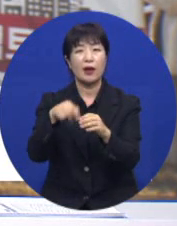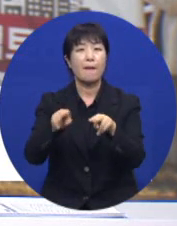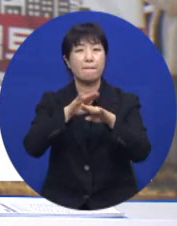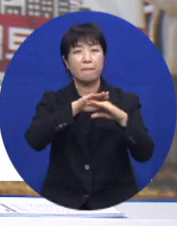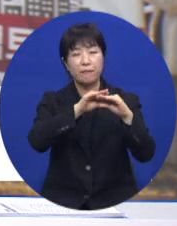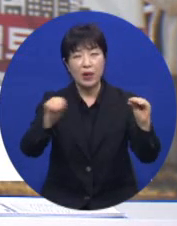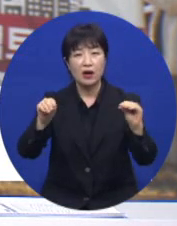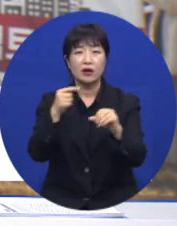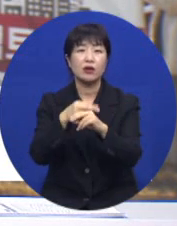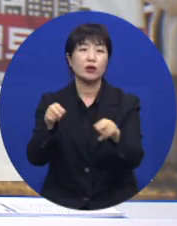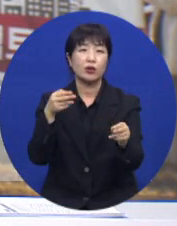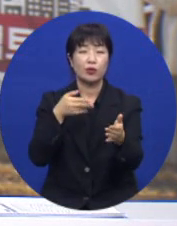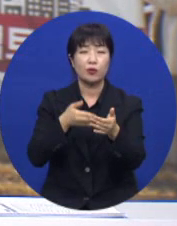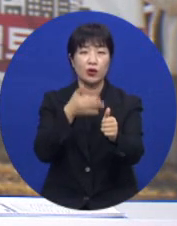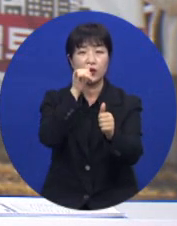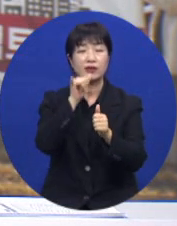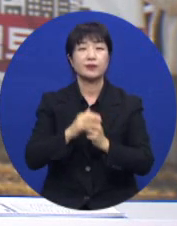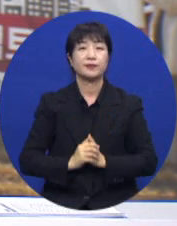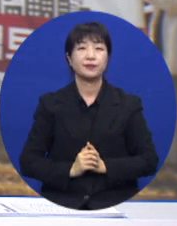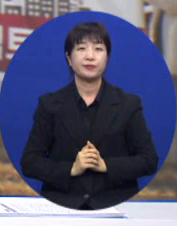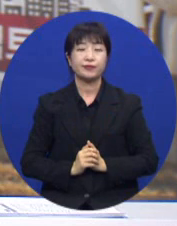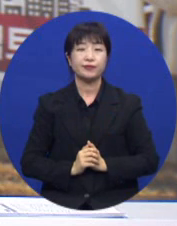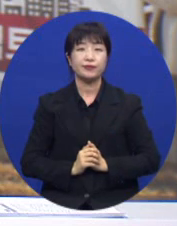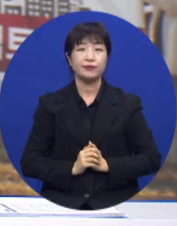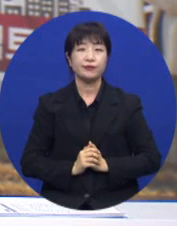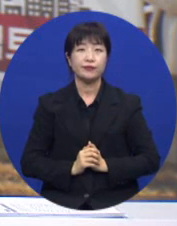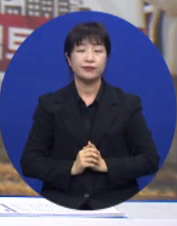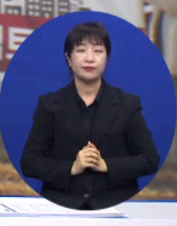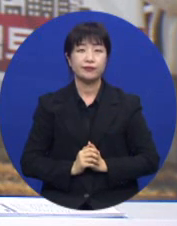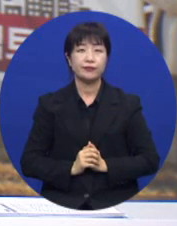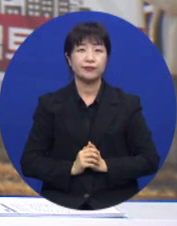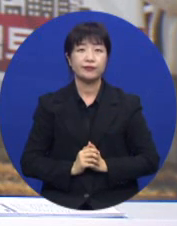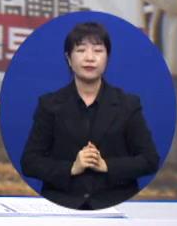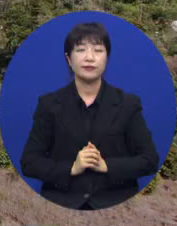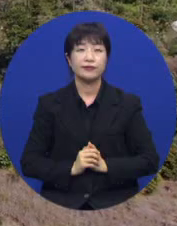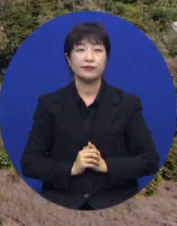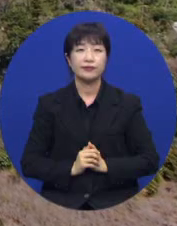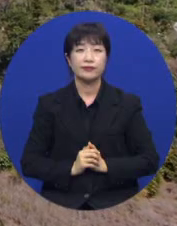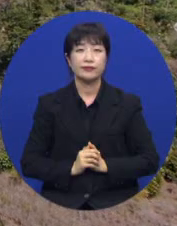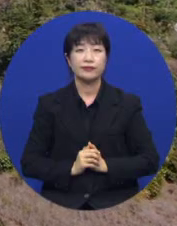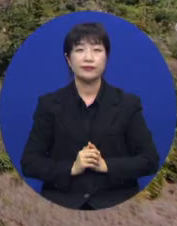철회를 요구하고 나섰습니다. 박주영 기자가 보도합니다.